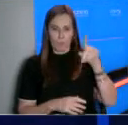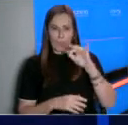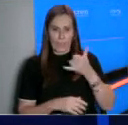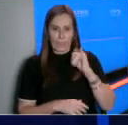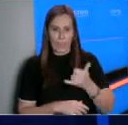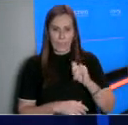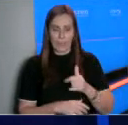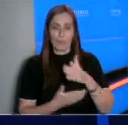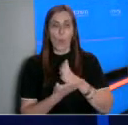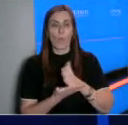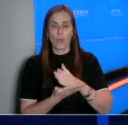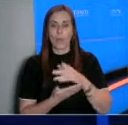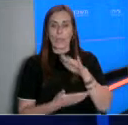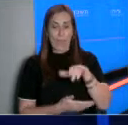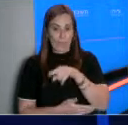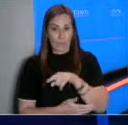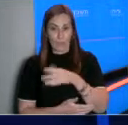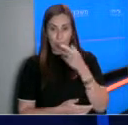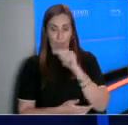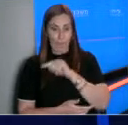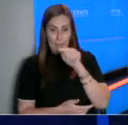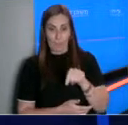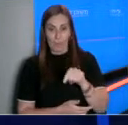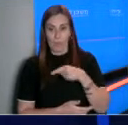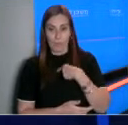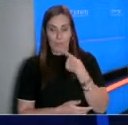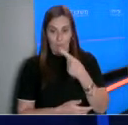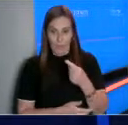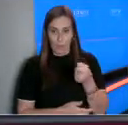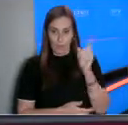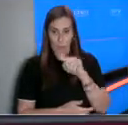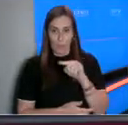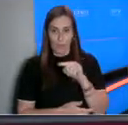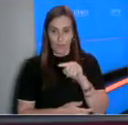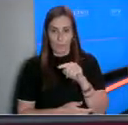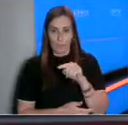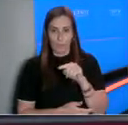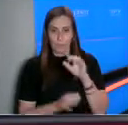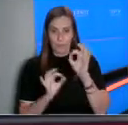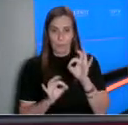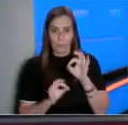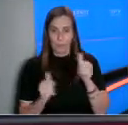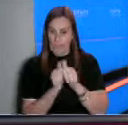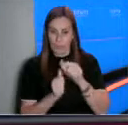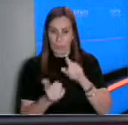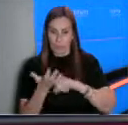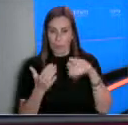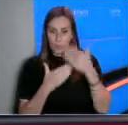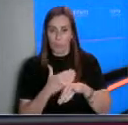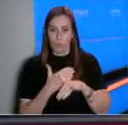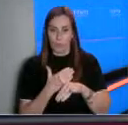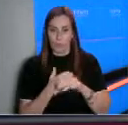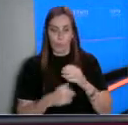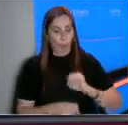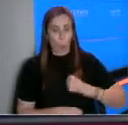יש להם, אבל הוא גבולי, כי ילד כזה שהיה מגיע, ואני אתן לך פה עוד, כי זה... באמת ליוויתי אותם כל החודשים האחרונים,